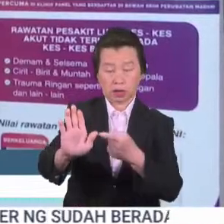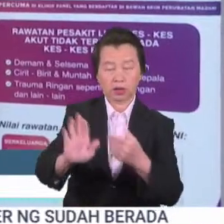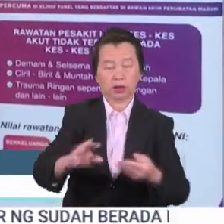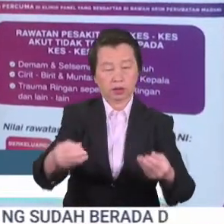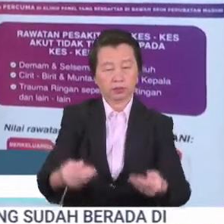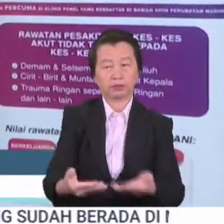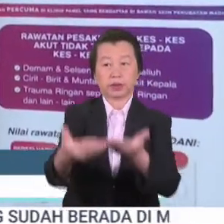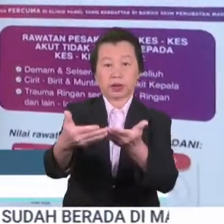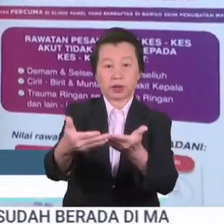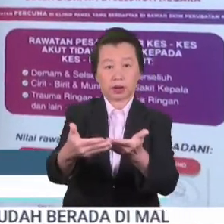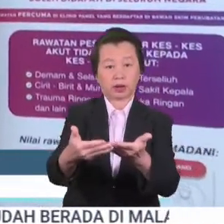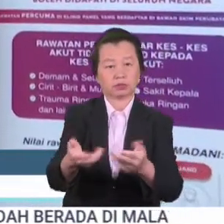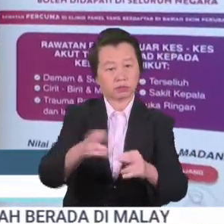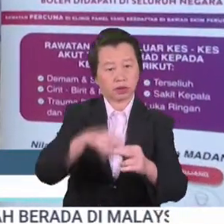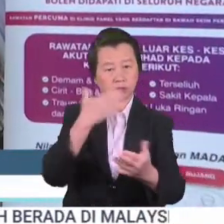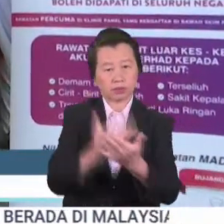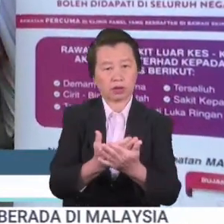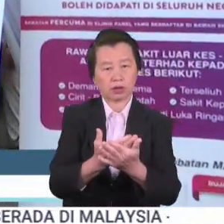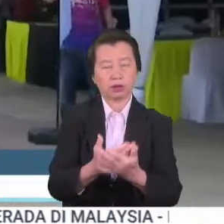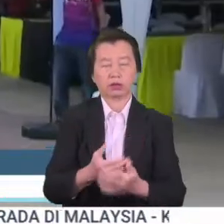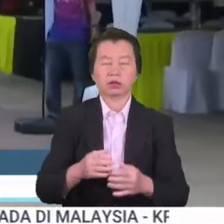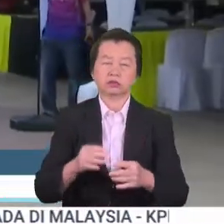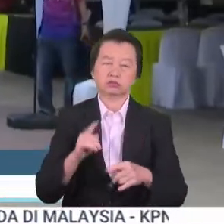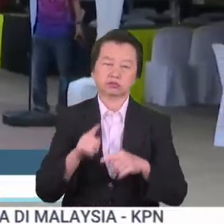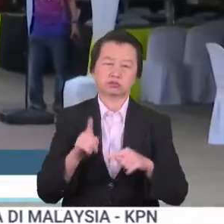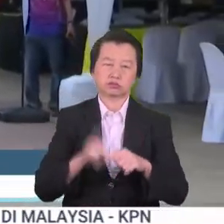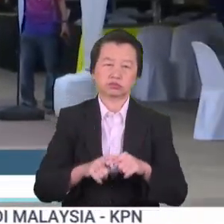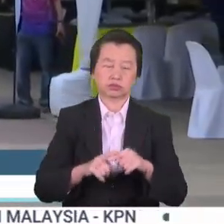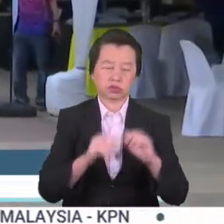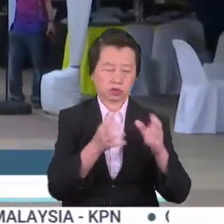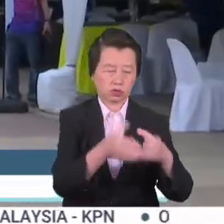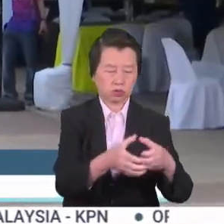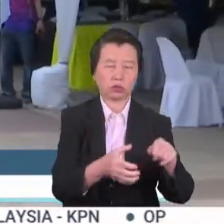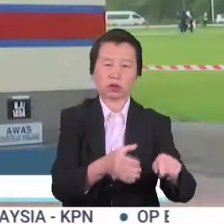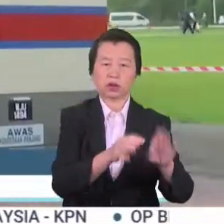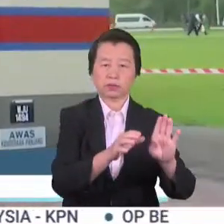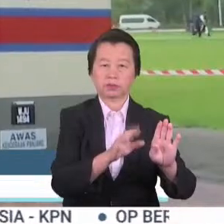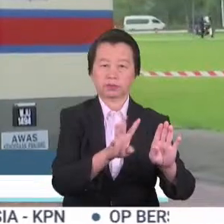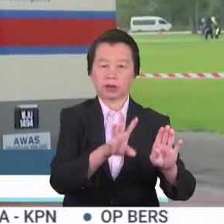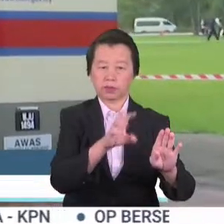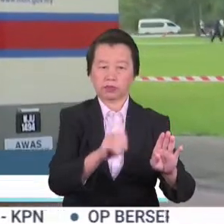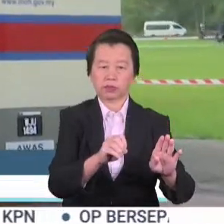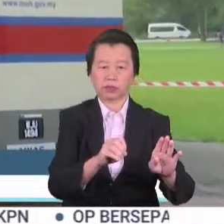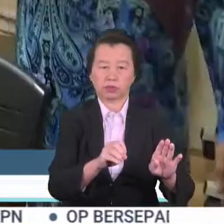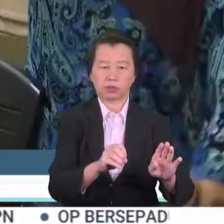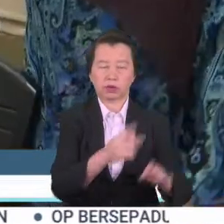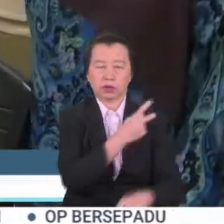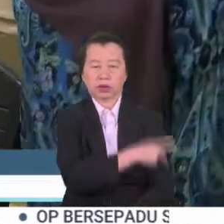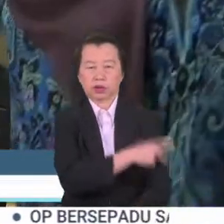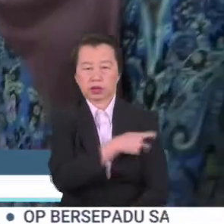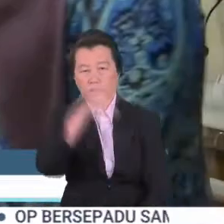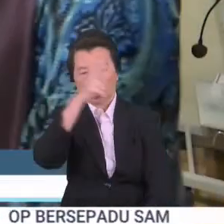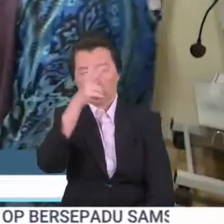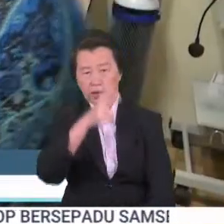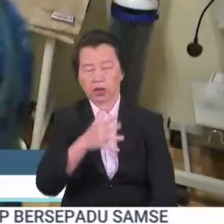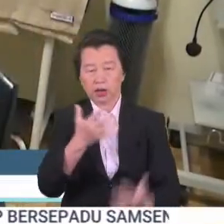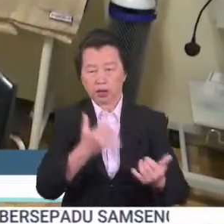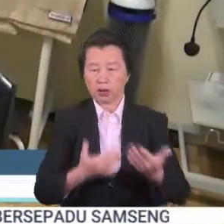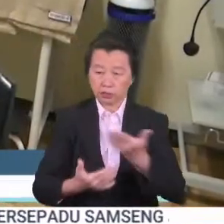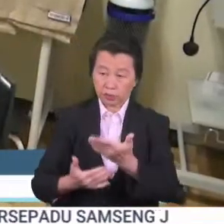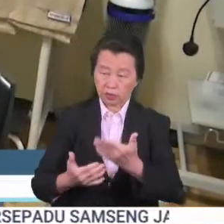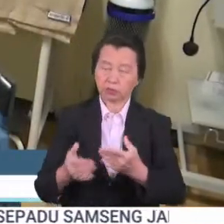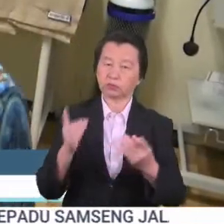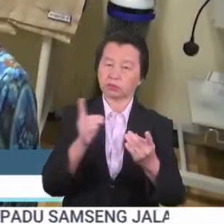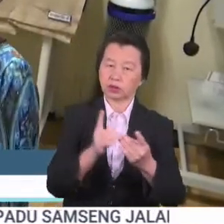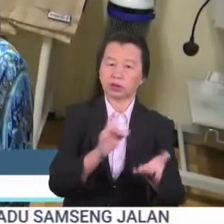penambahbaikan daripada sudut kebergantungan golongan B40 kepada klinik kerajaan kini mereka boleh mendapatkan